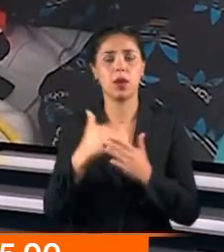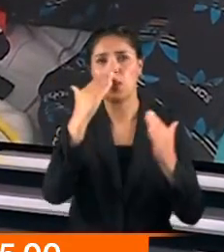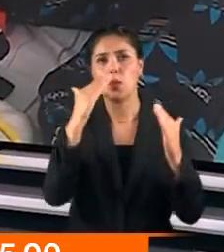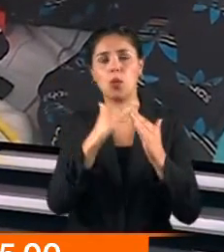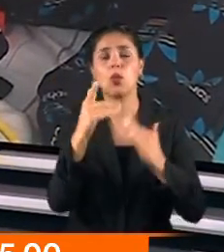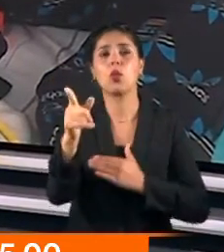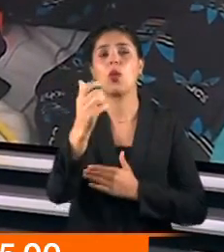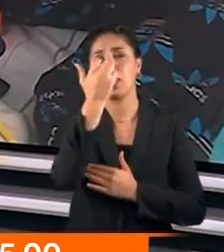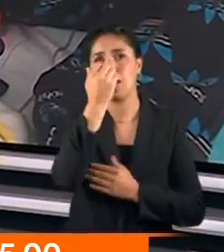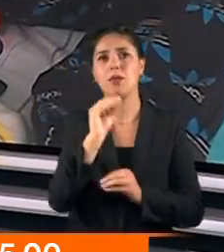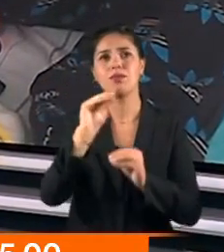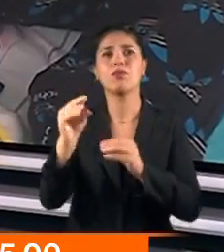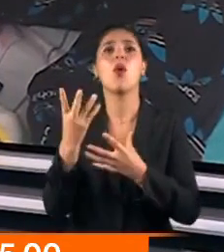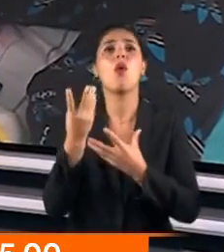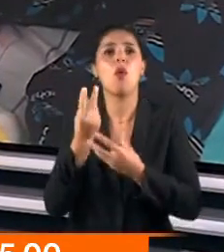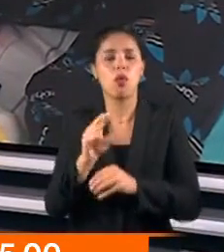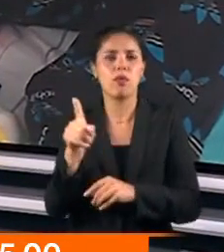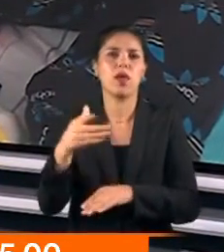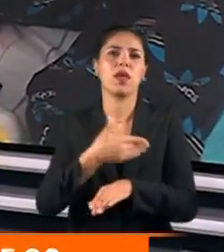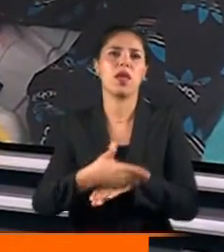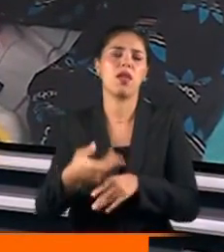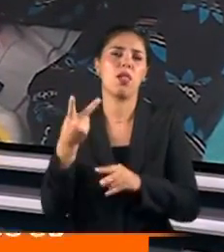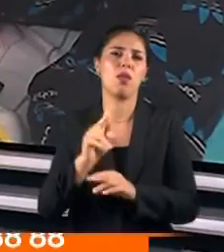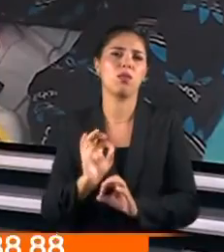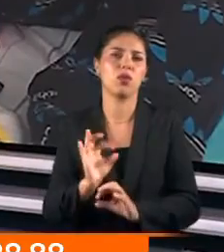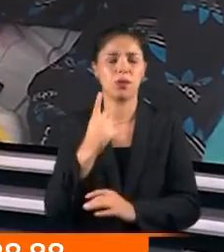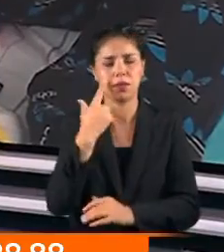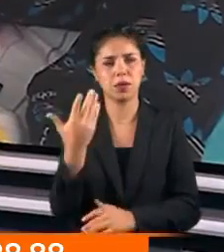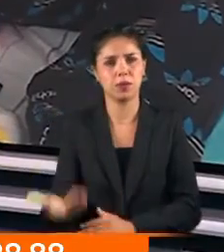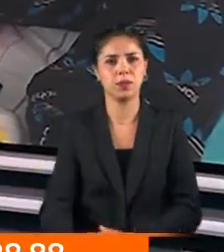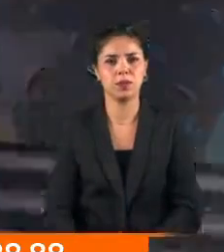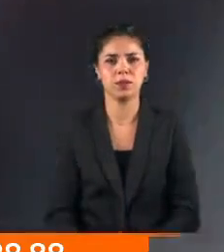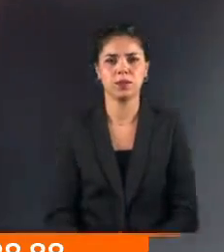uygun donör bulunamazsa Meta'nın için çok geç olacak.